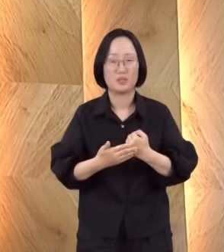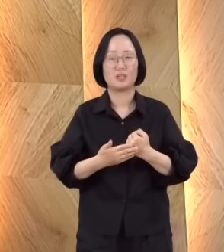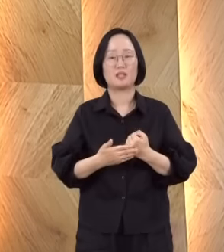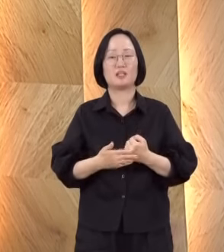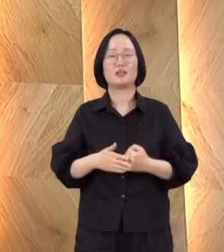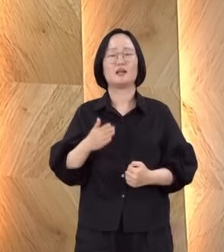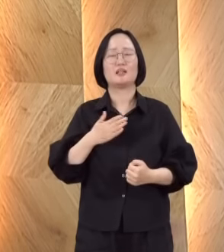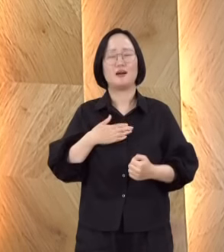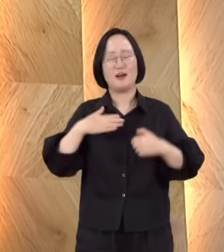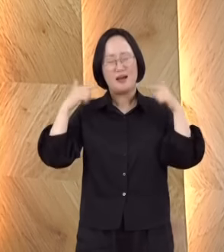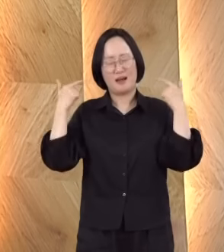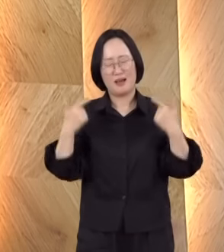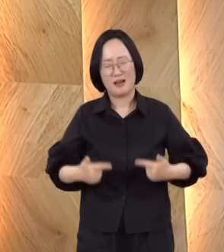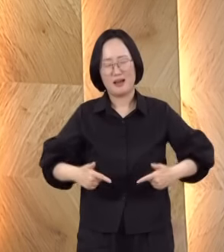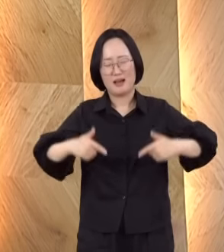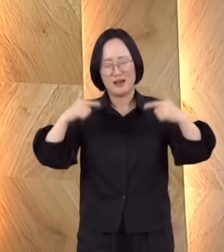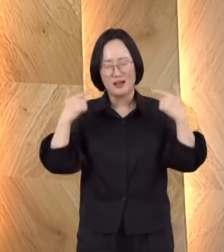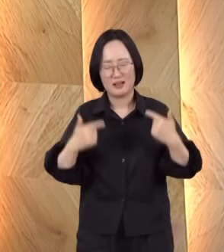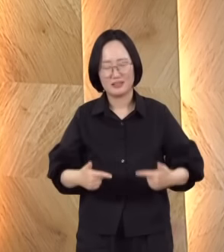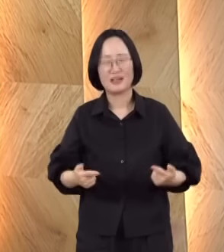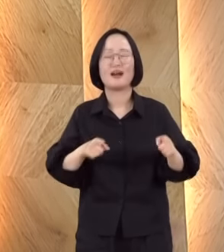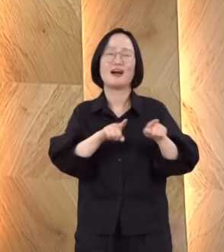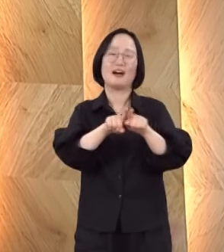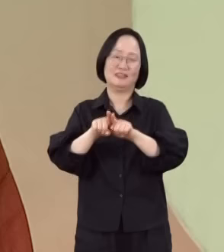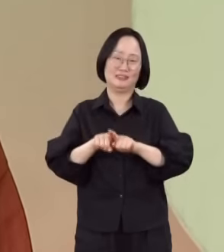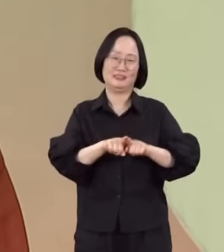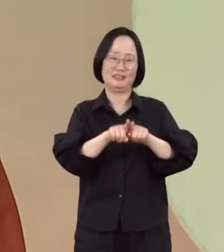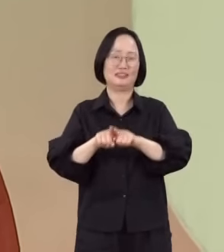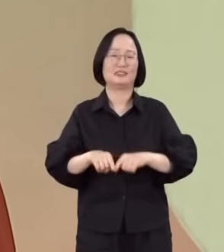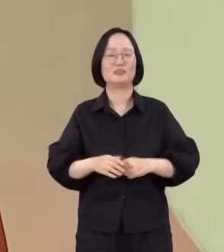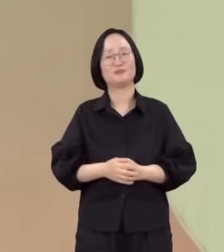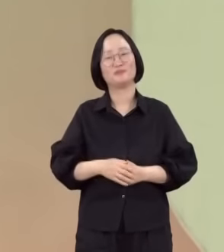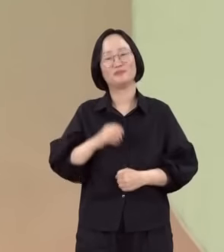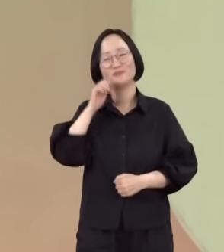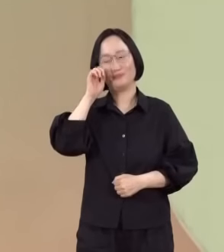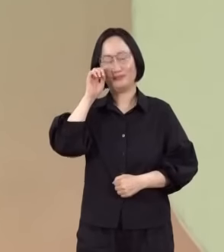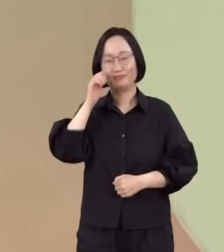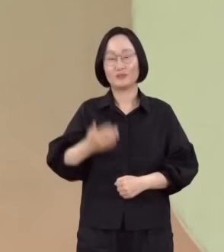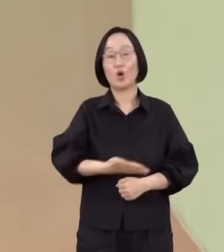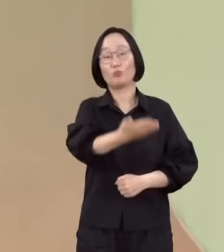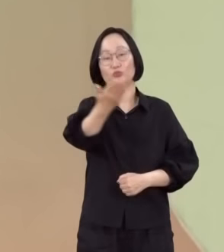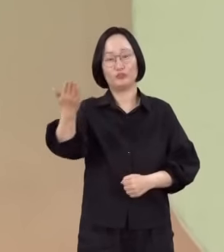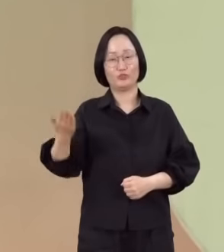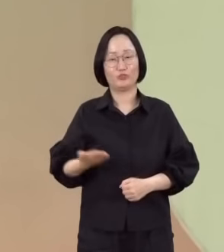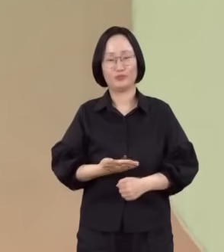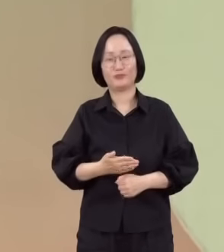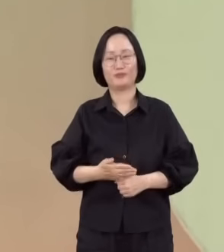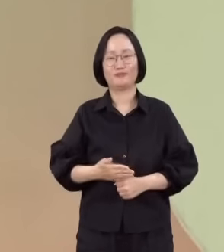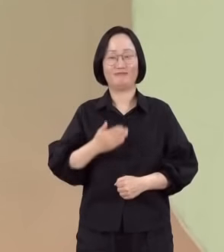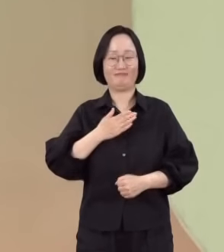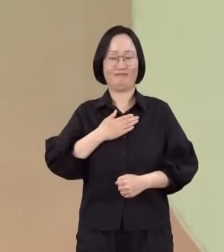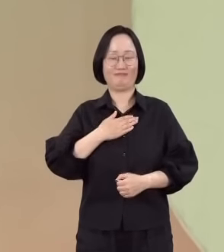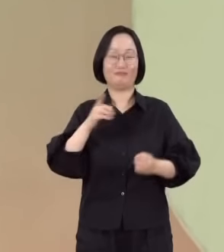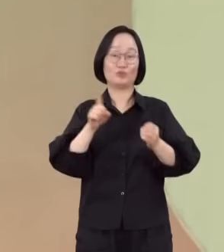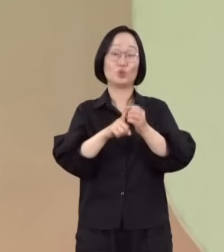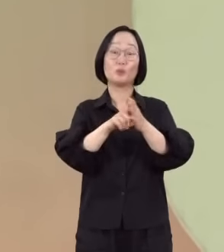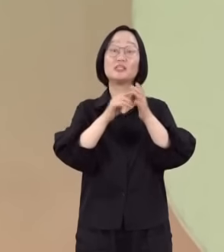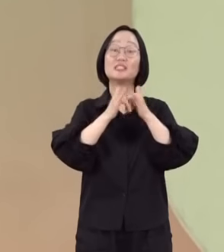우리와 함께하고 있습니다 여러분 우리